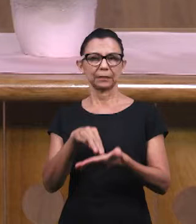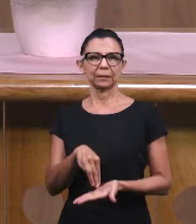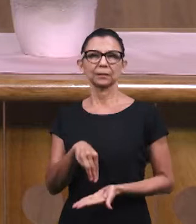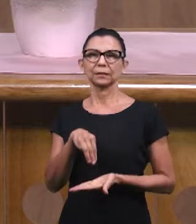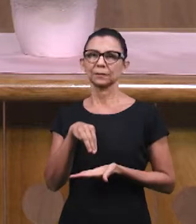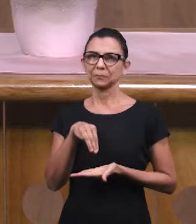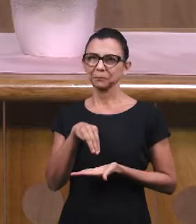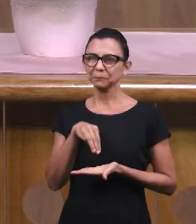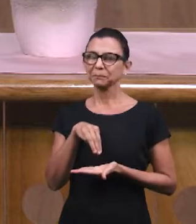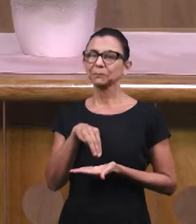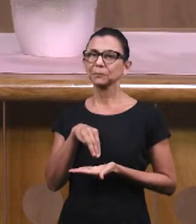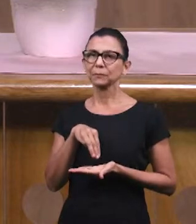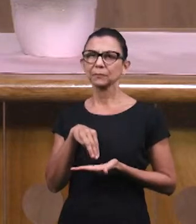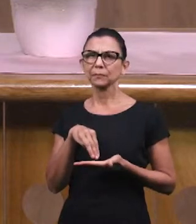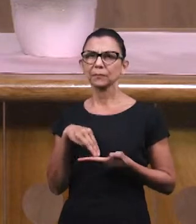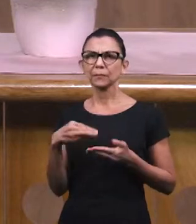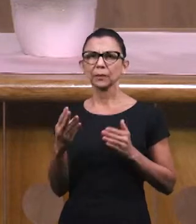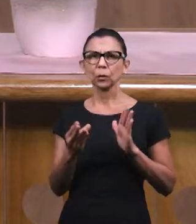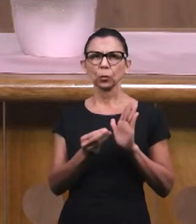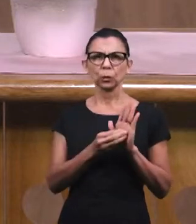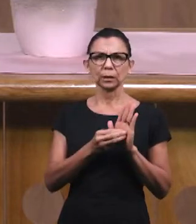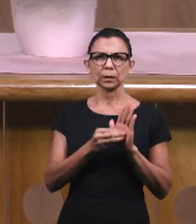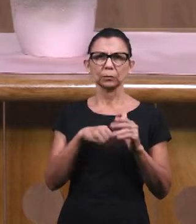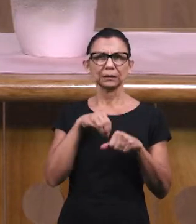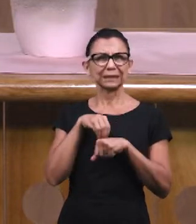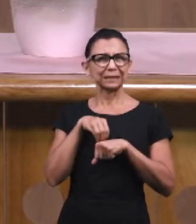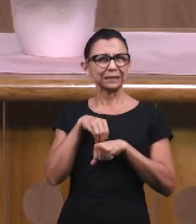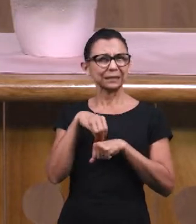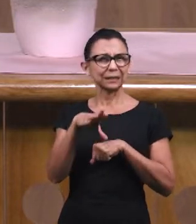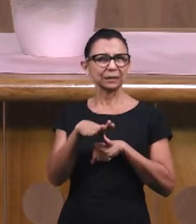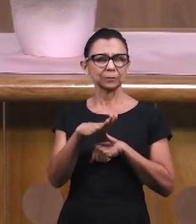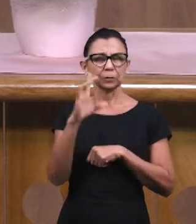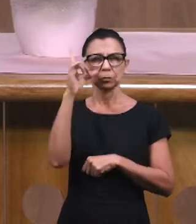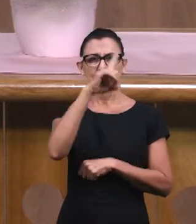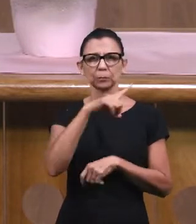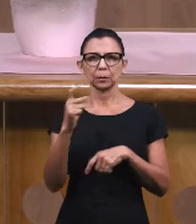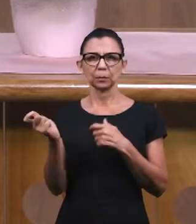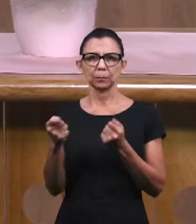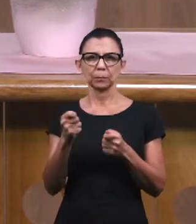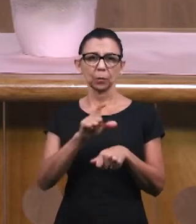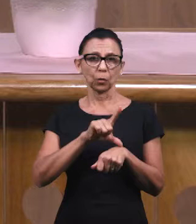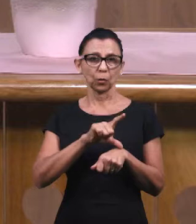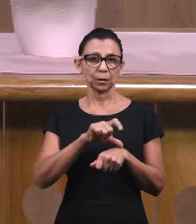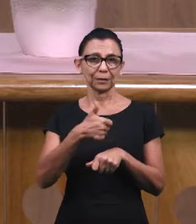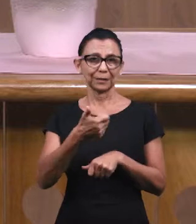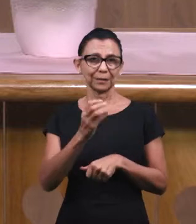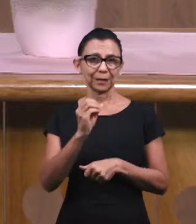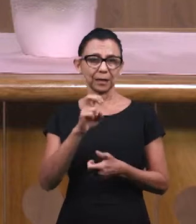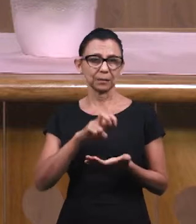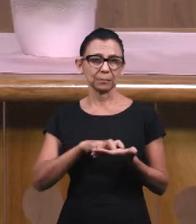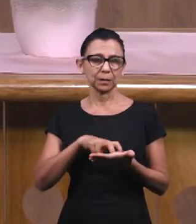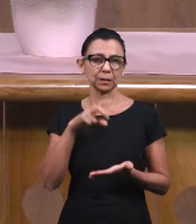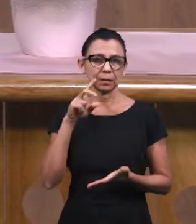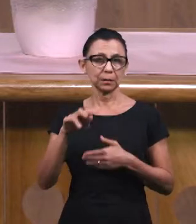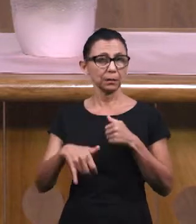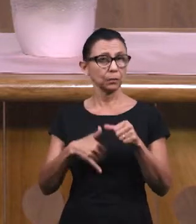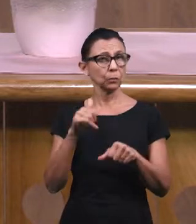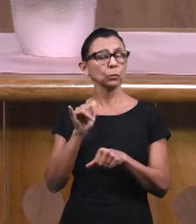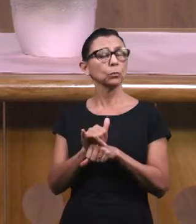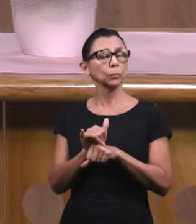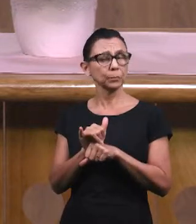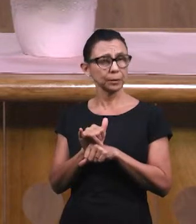chrétienne Maranatha. Ce contenu qui est transmis tous les dimanches à 10 heures du matin au Brésil par notre canal